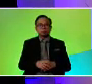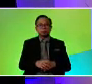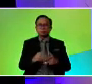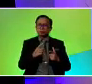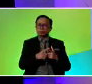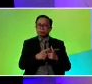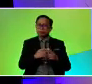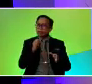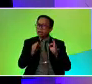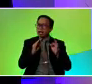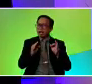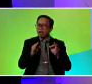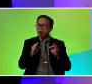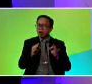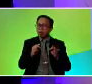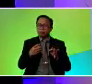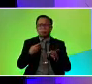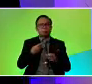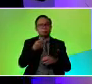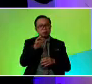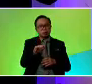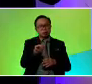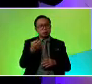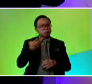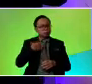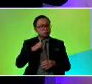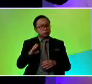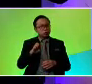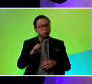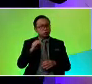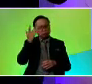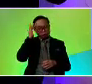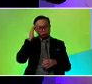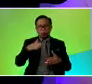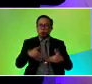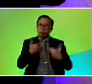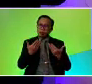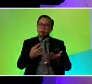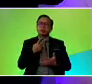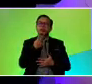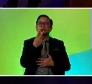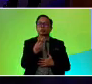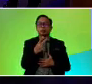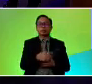sekiranya ekspektasi contohnya oke tidak tahu macam mana